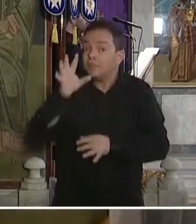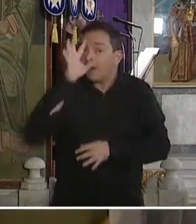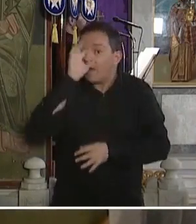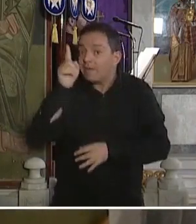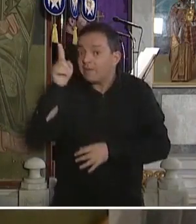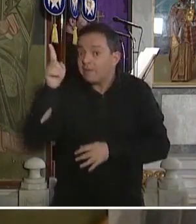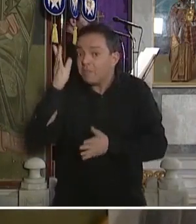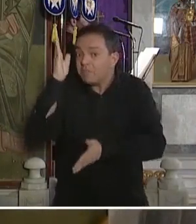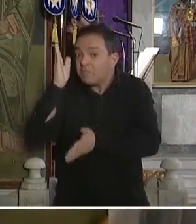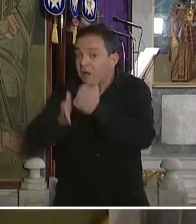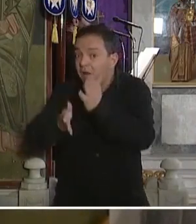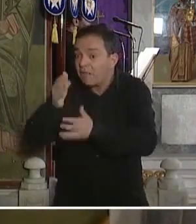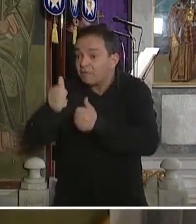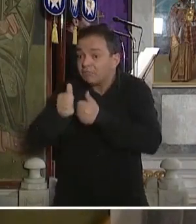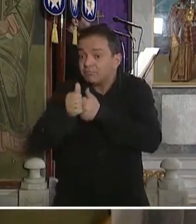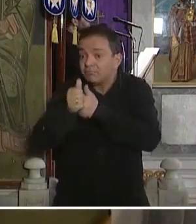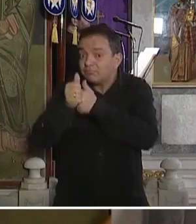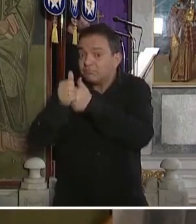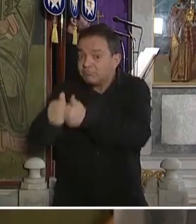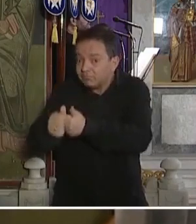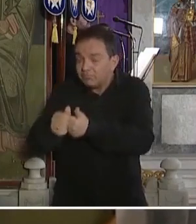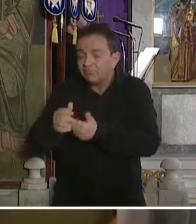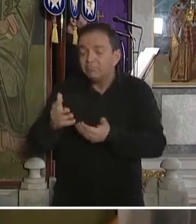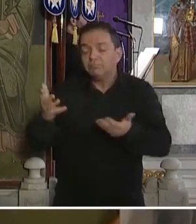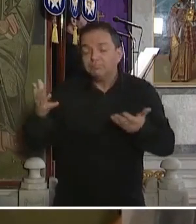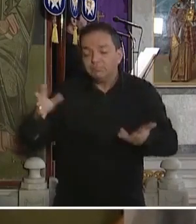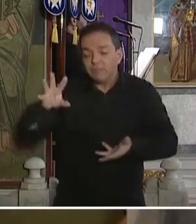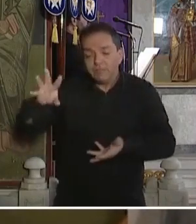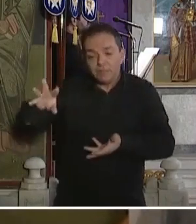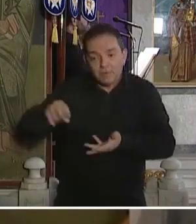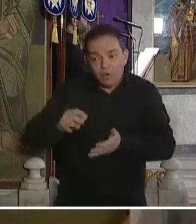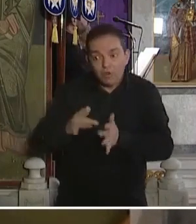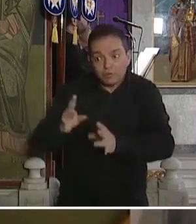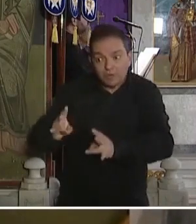του πάθους, για να μπορέσουμε να ζήσουμε και